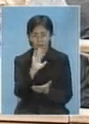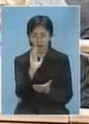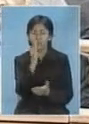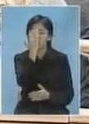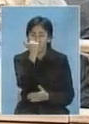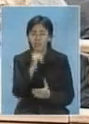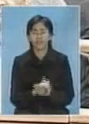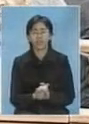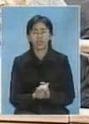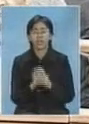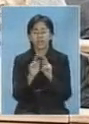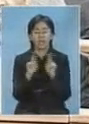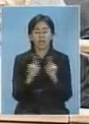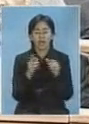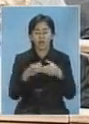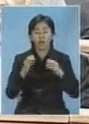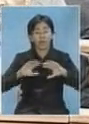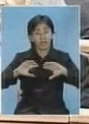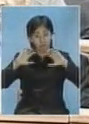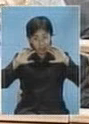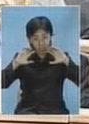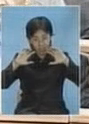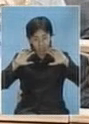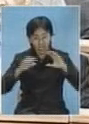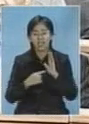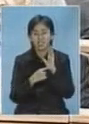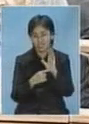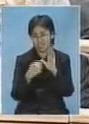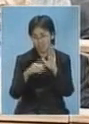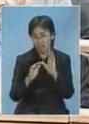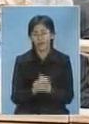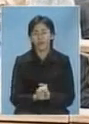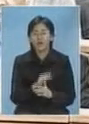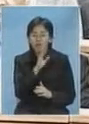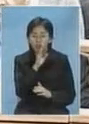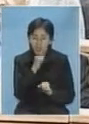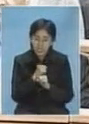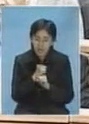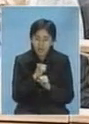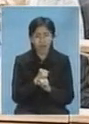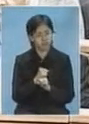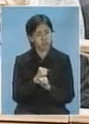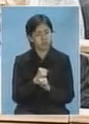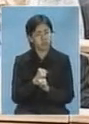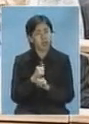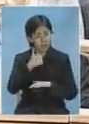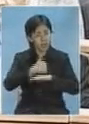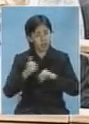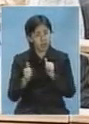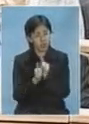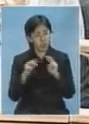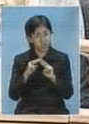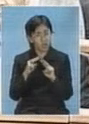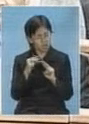มาธิการจากซีกพรรครัฐบาลของท่านเองก็ได้นำเสนอครับผมว่าถ้าเอาอาจารย์อนุรัตน์ไปเป็นรัฐมนตรีช่วยแทนท่านรัฐมนตรีคง